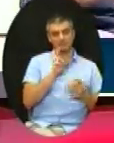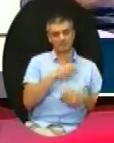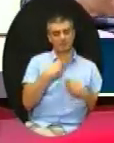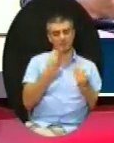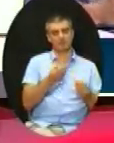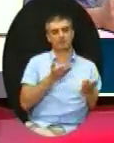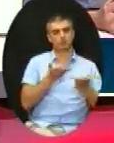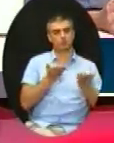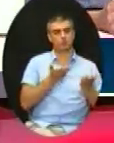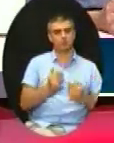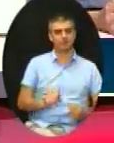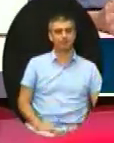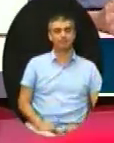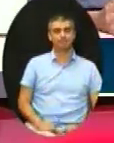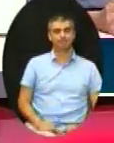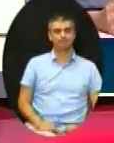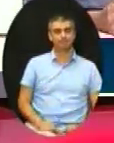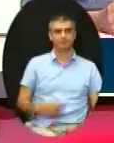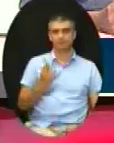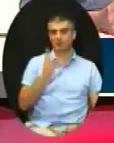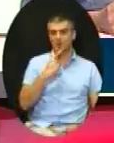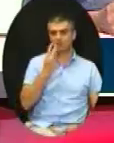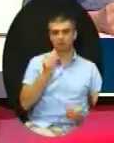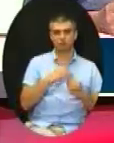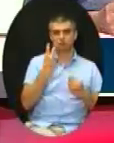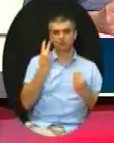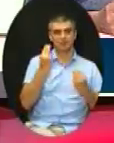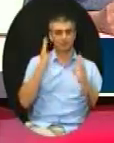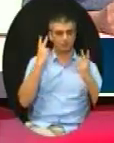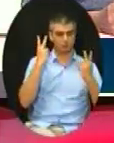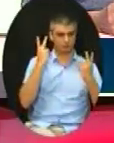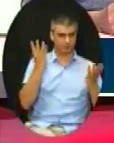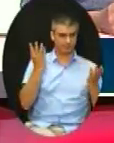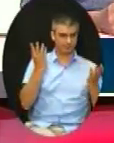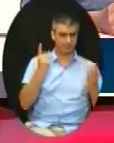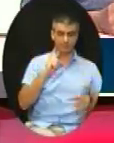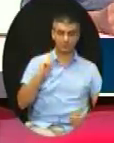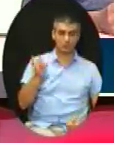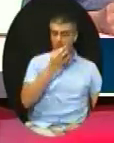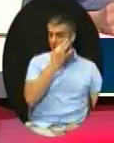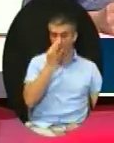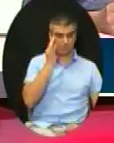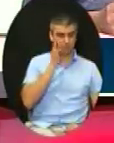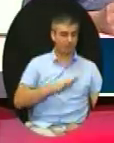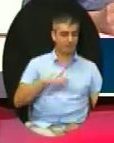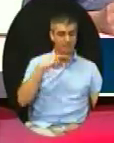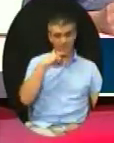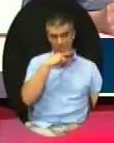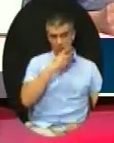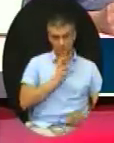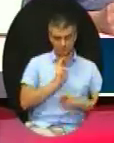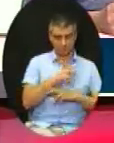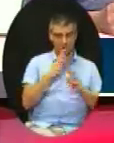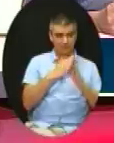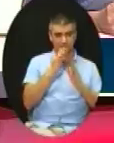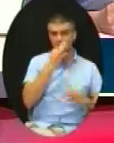לספק שירותים. משהו, שתי דברים מאוד מאוד חשובים. דיברת על עתודת נחלות. כל בדואי במרחב אדומים שתיכנסי